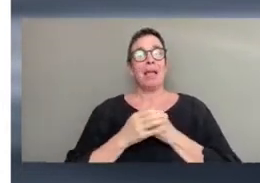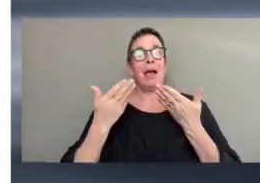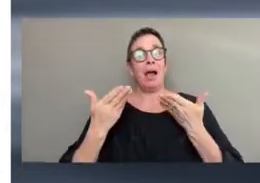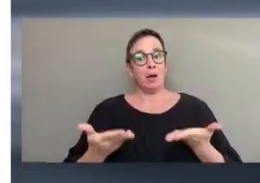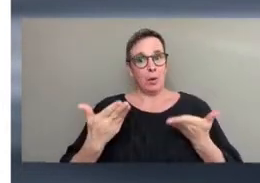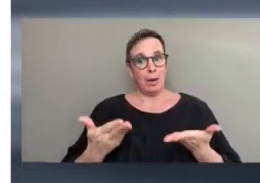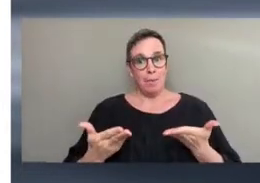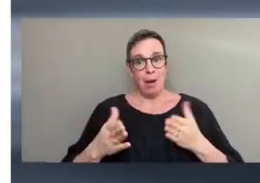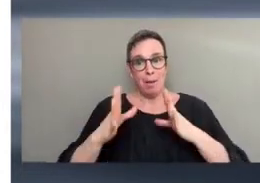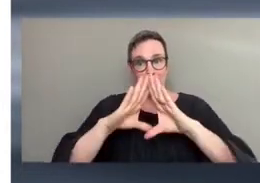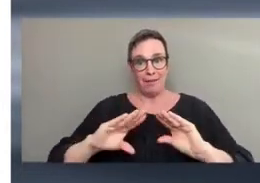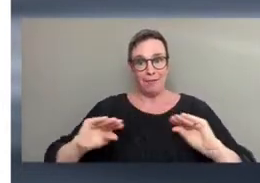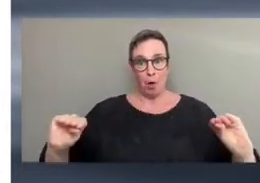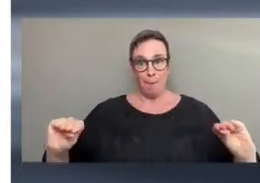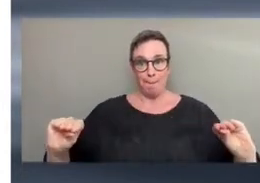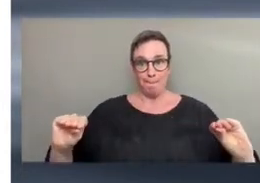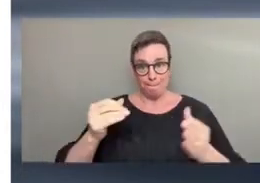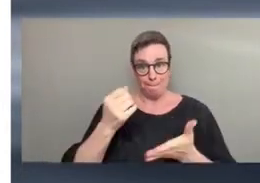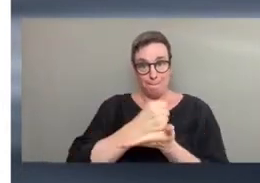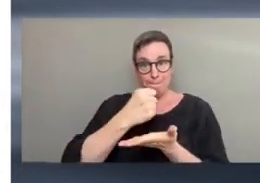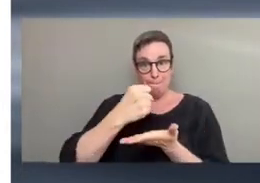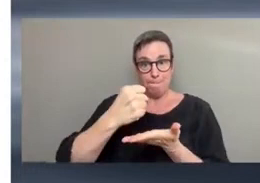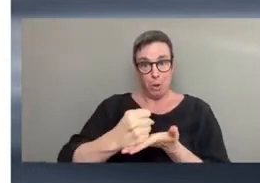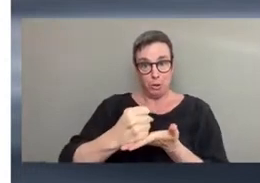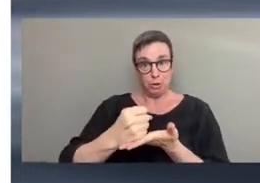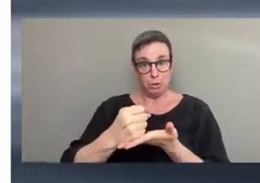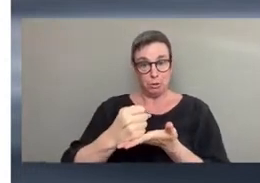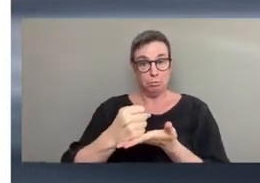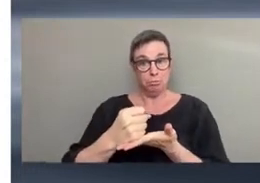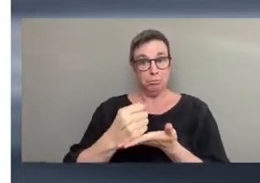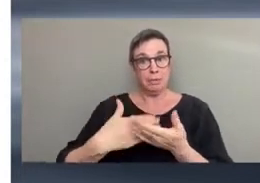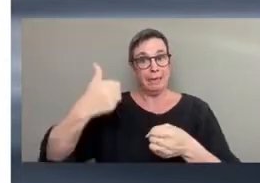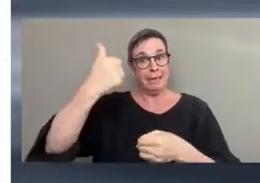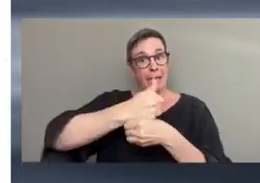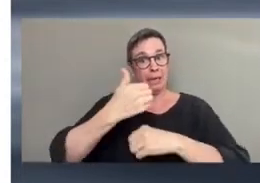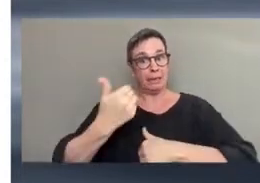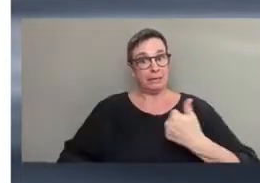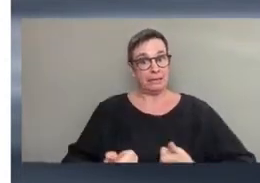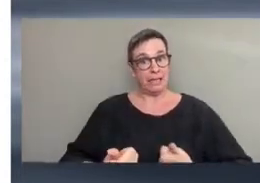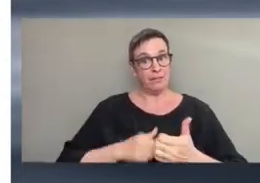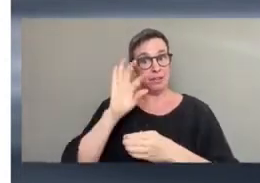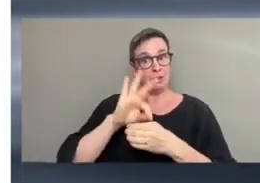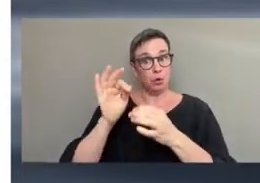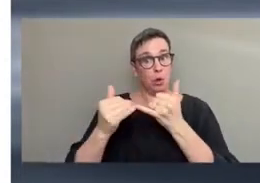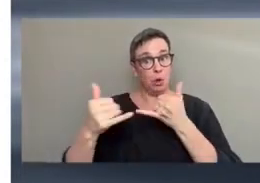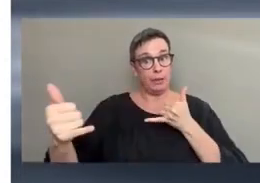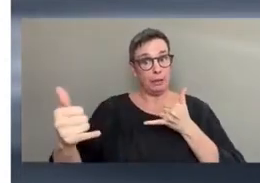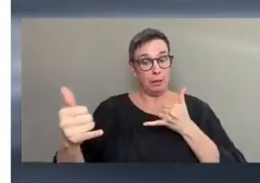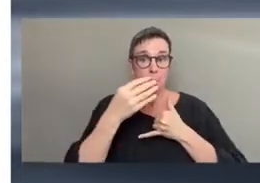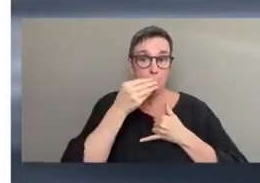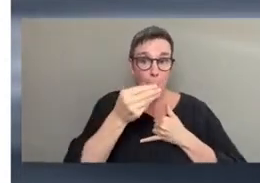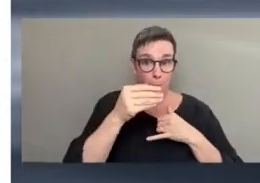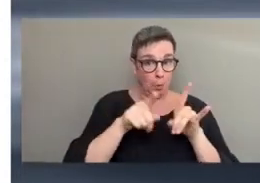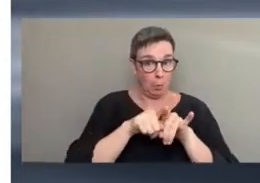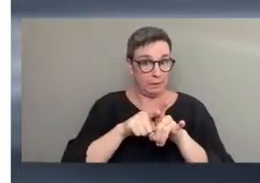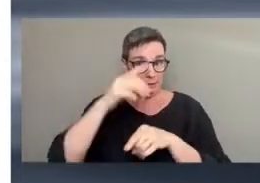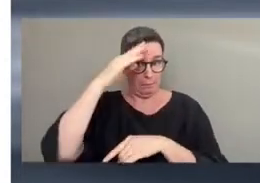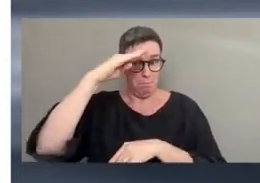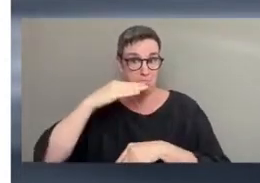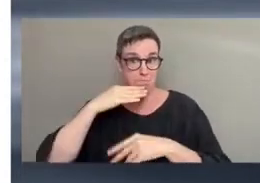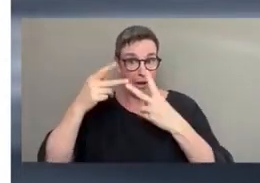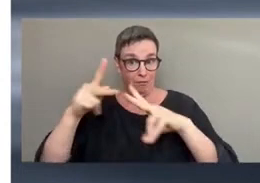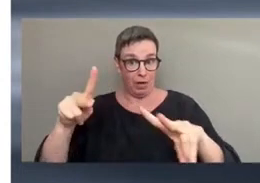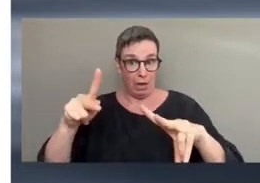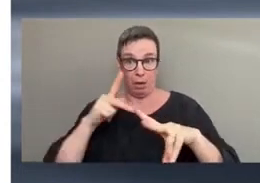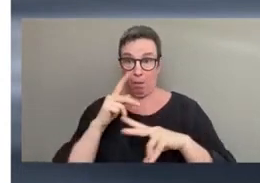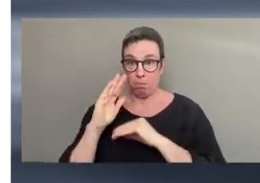plateforme fournie par la Poste qui est fonctionnelle et nous avons le canton de Bâle qui est très en avance pour